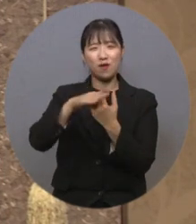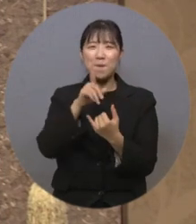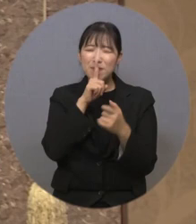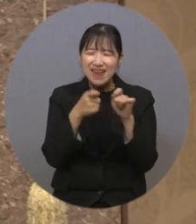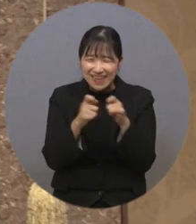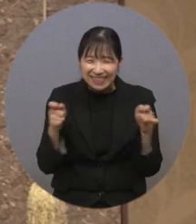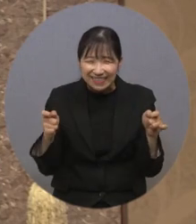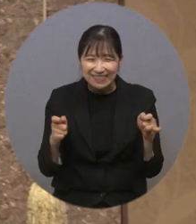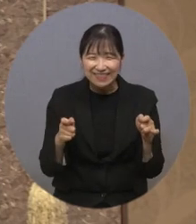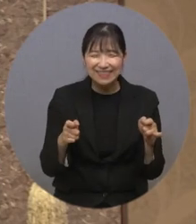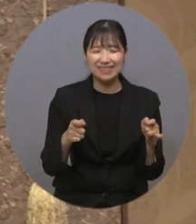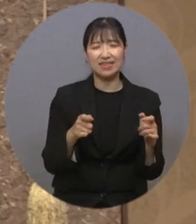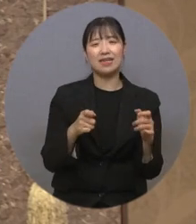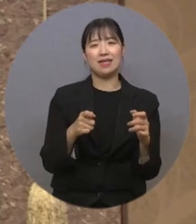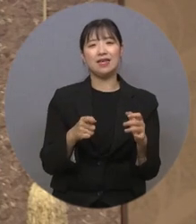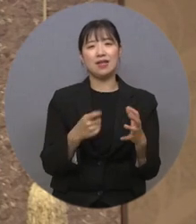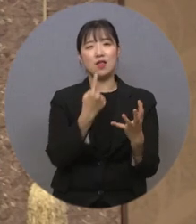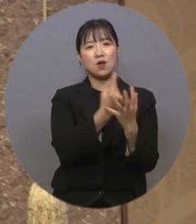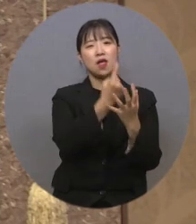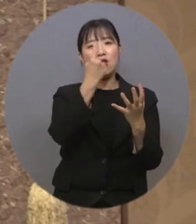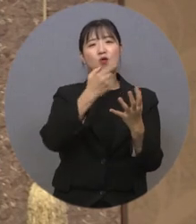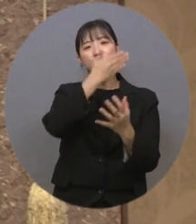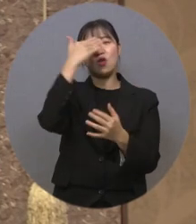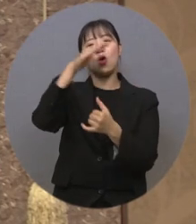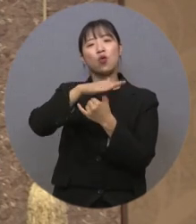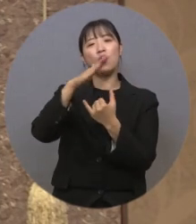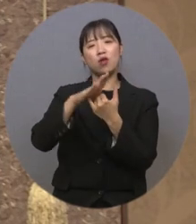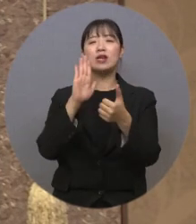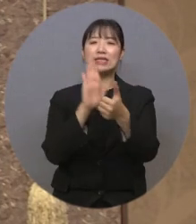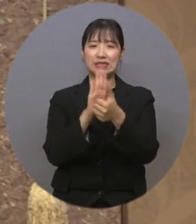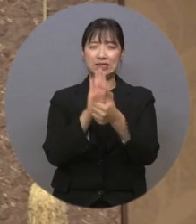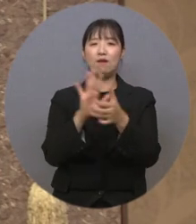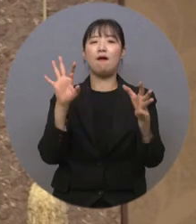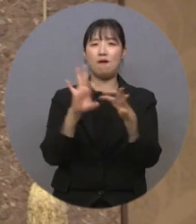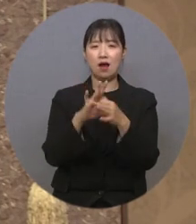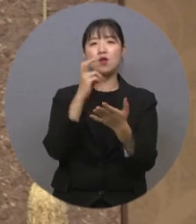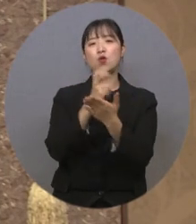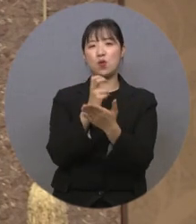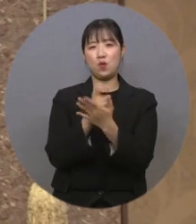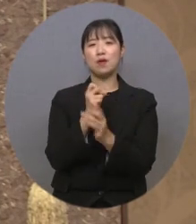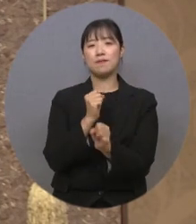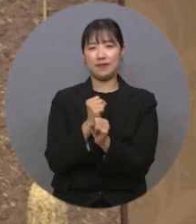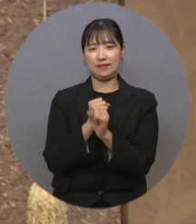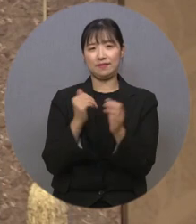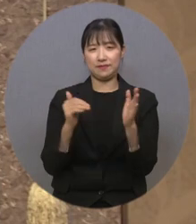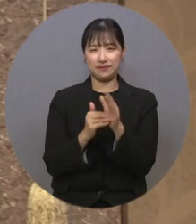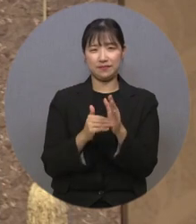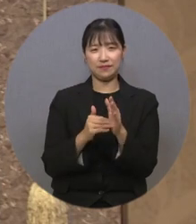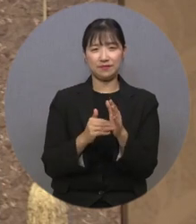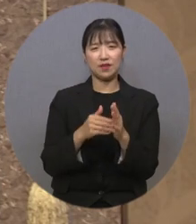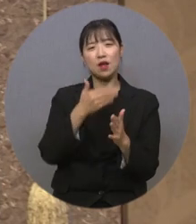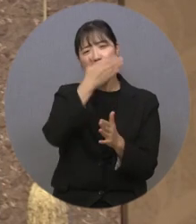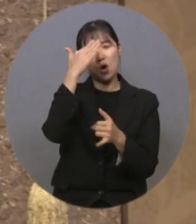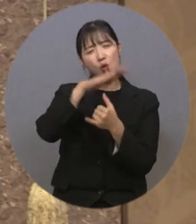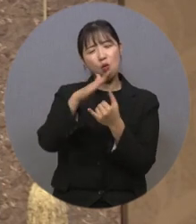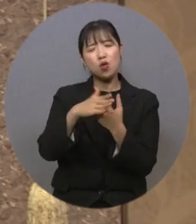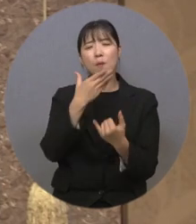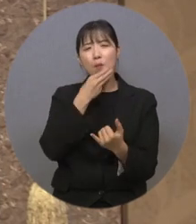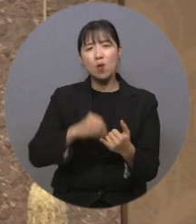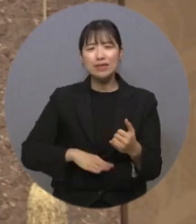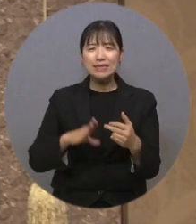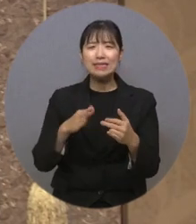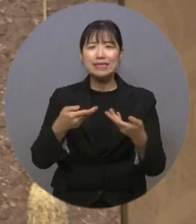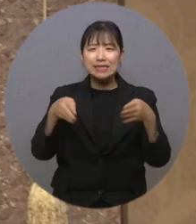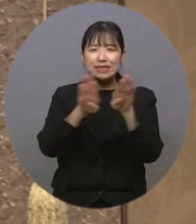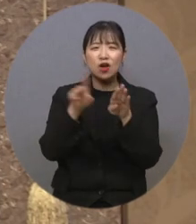깁니다. 퇴소 청소년 지원에 관한 이제 조례를 만들었거든요. 네. 이제 저희들 청소년 복지 시설